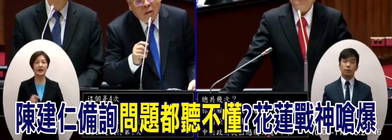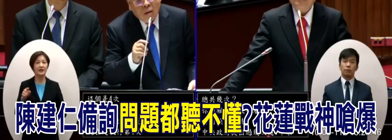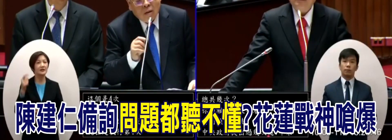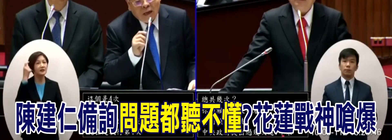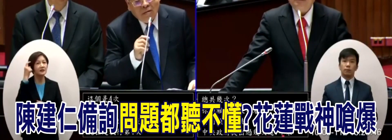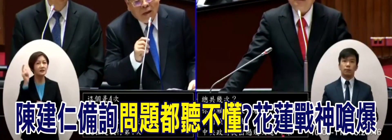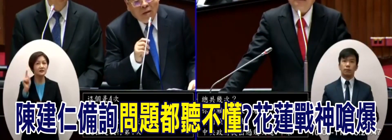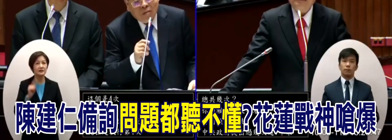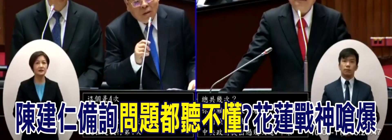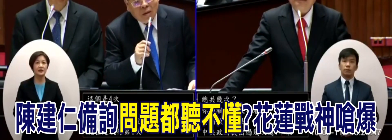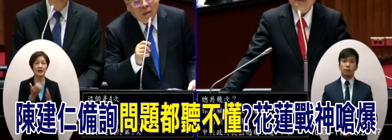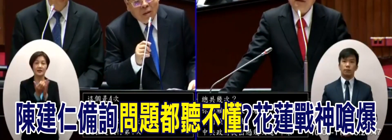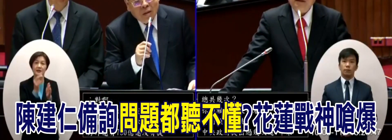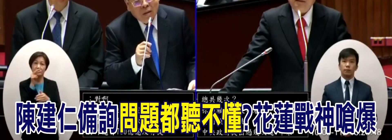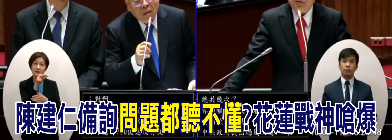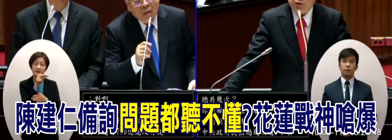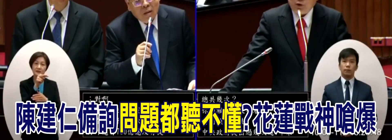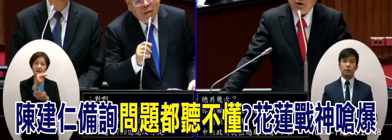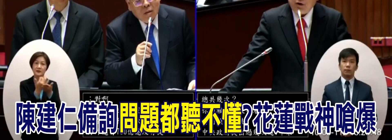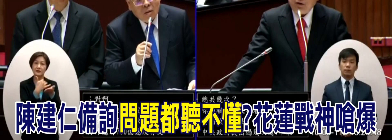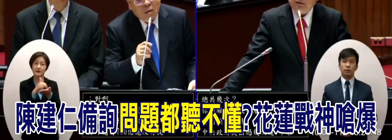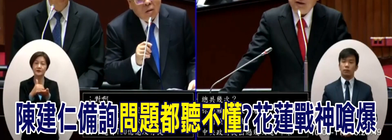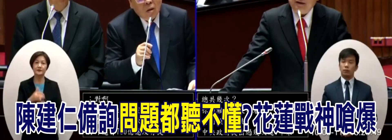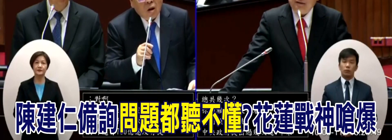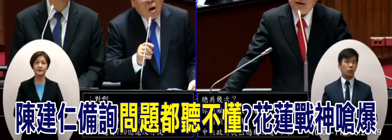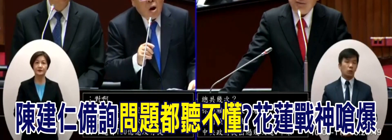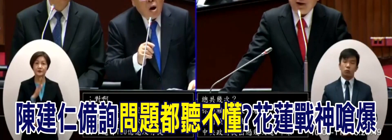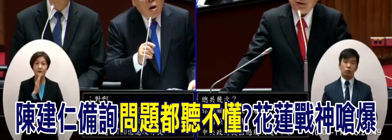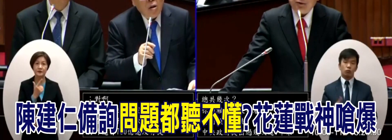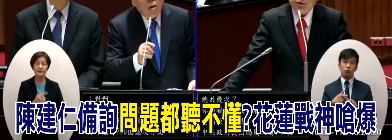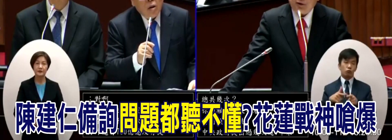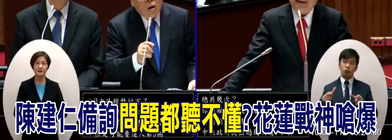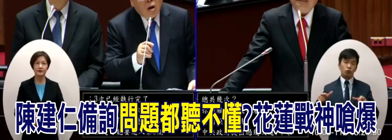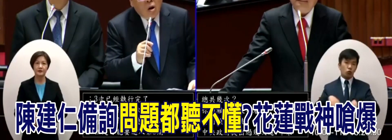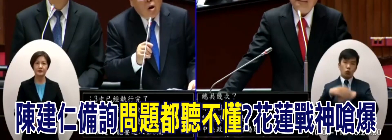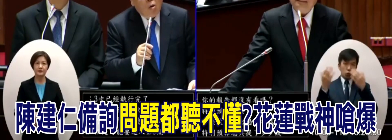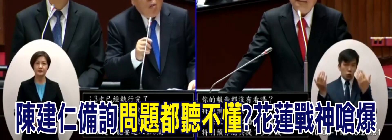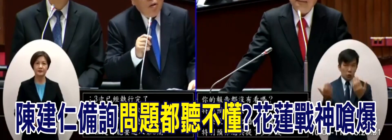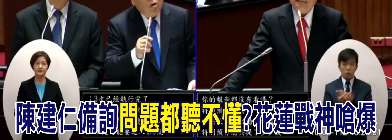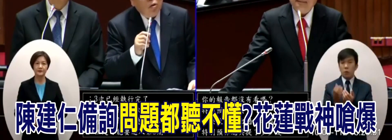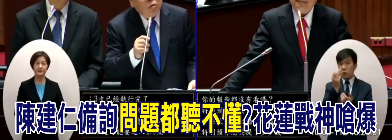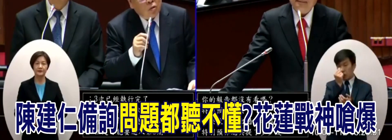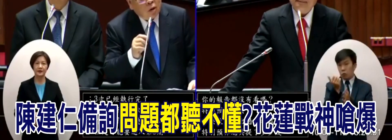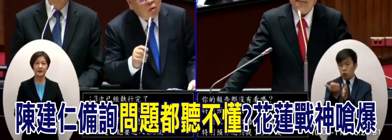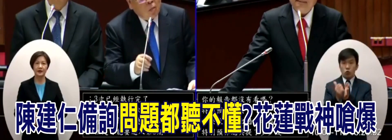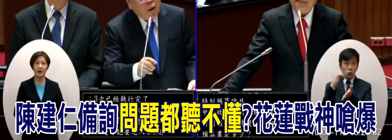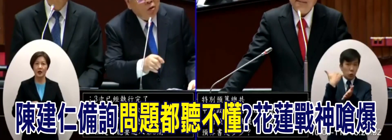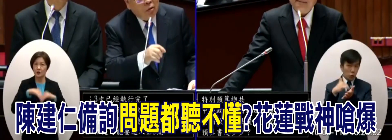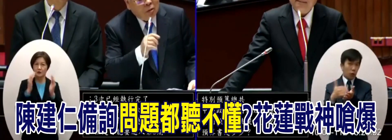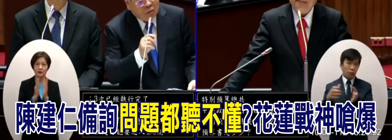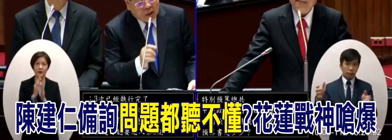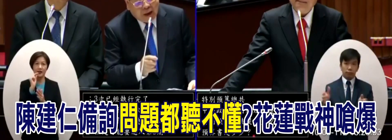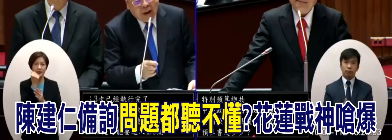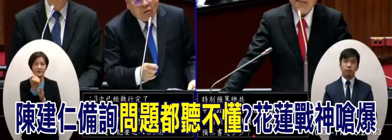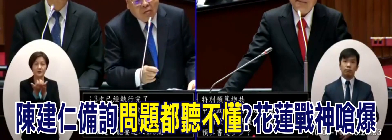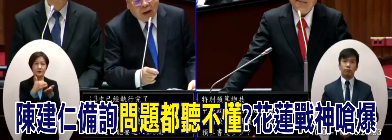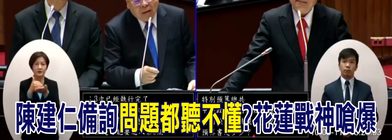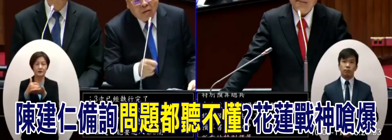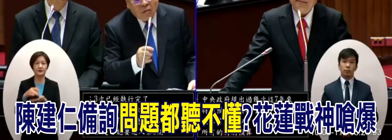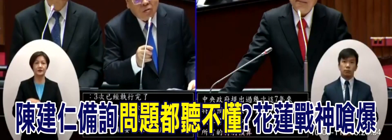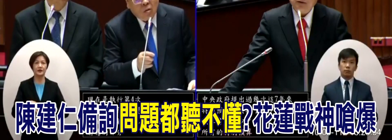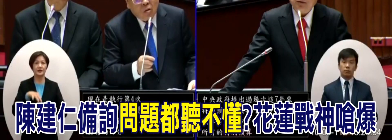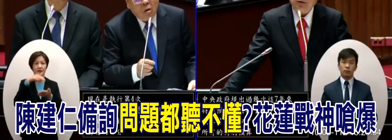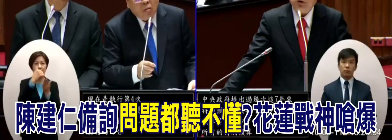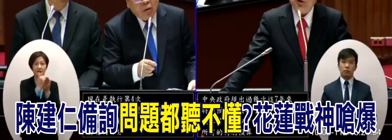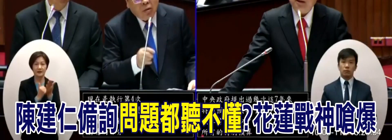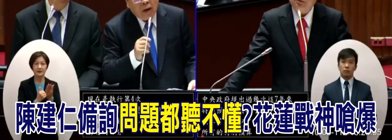说前瞻是不是？ 所有的特别预算 我们所有特别预算所提列出来